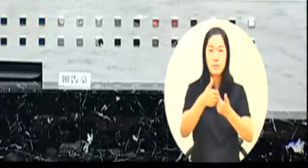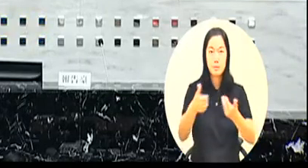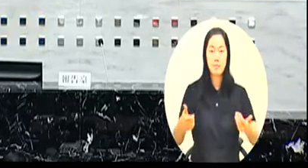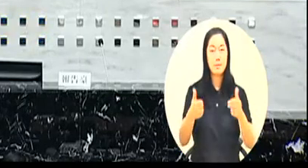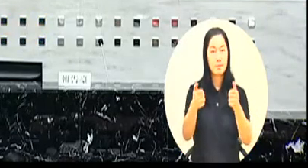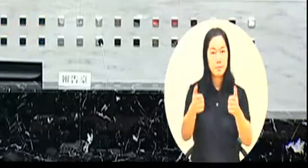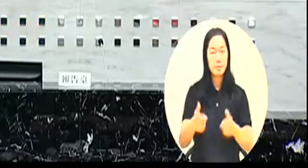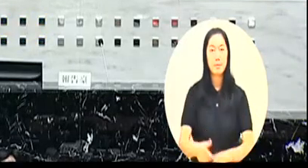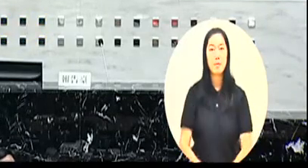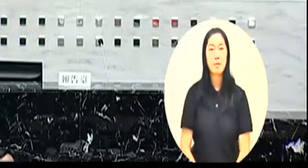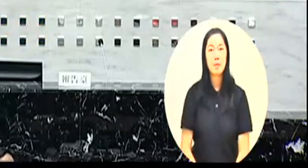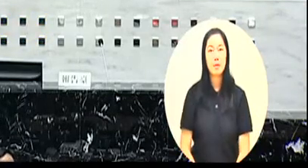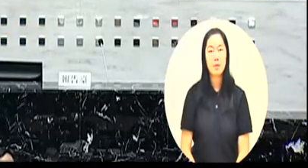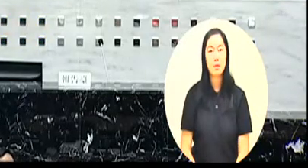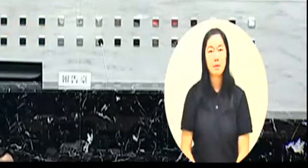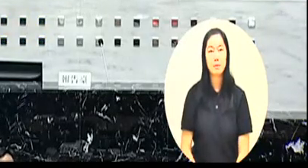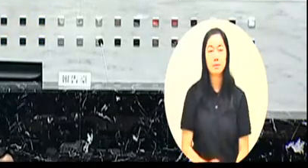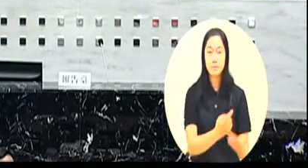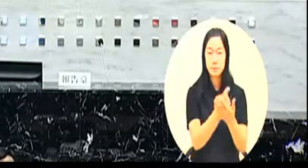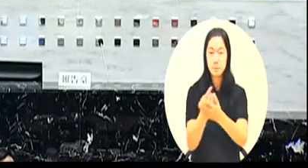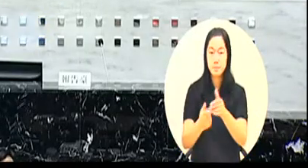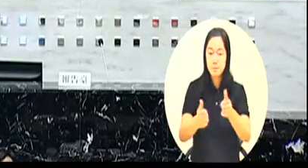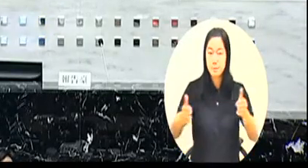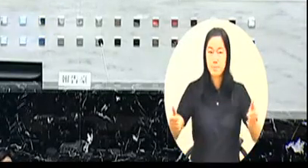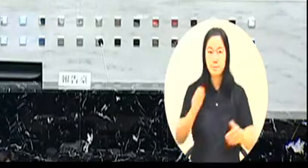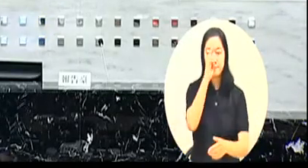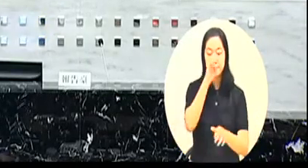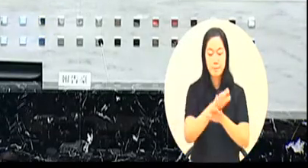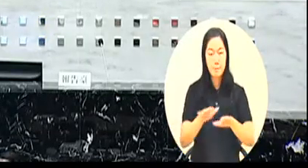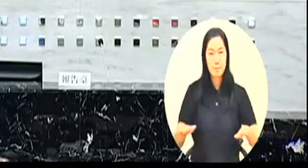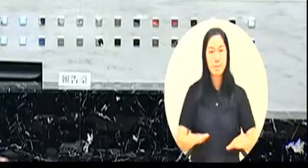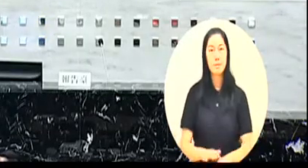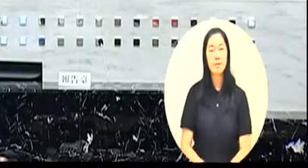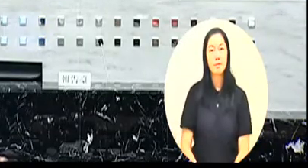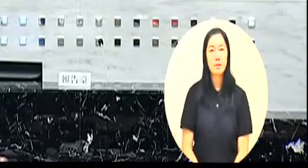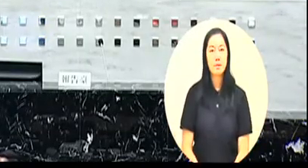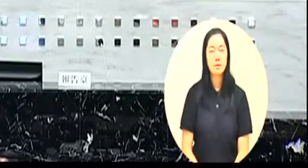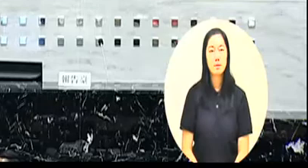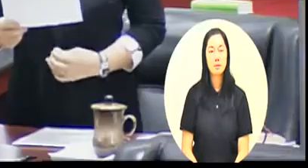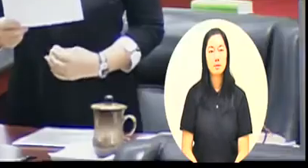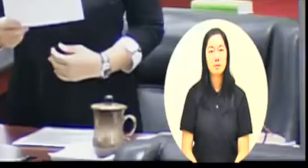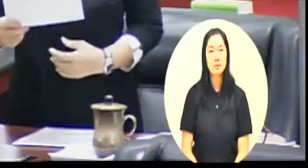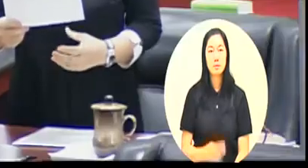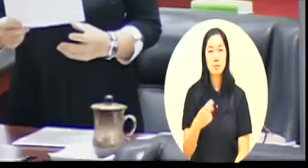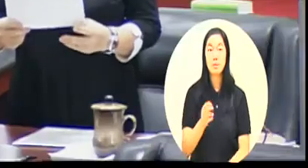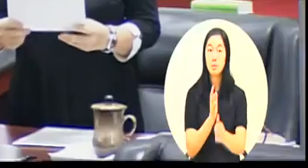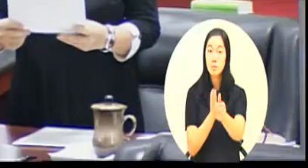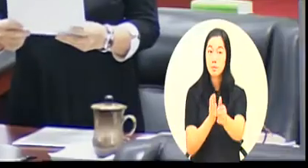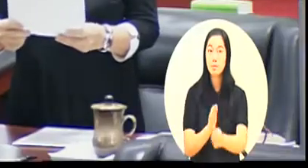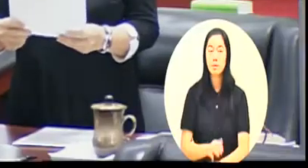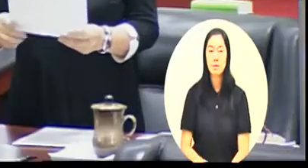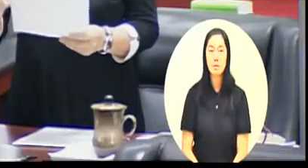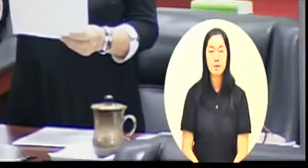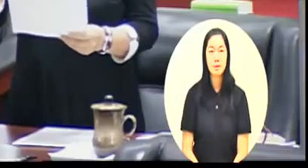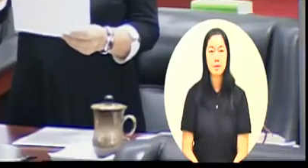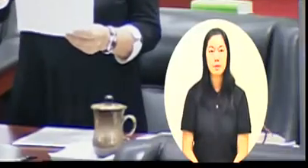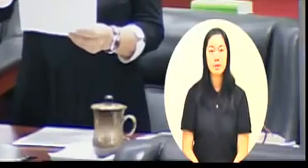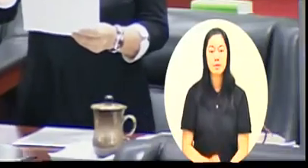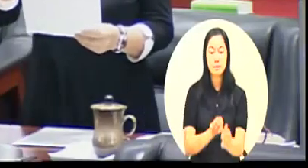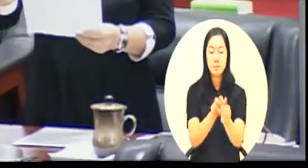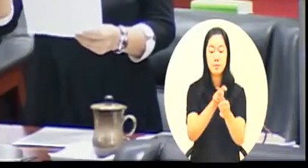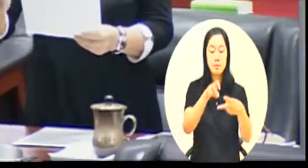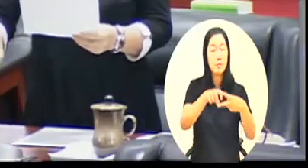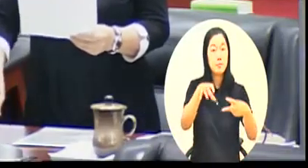主席哈。然后各位局处首长大家午安啊。我想请教一下我们养工处